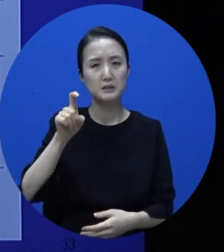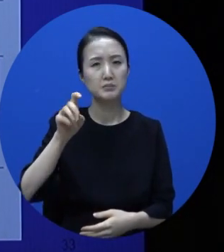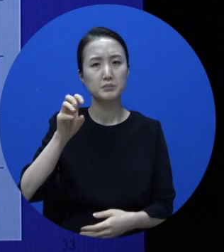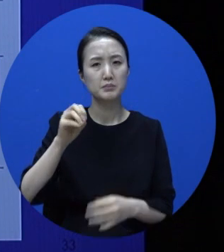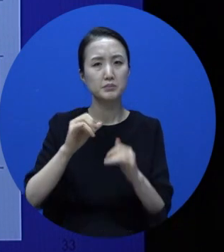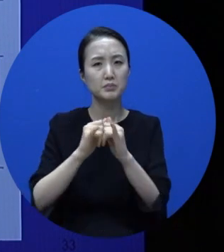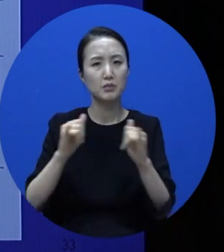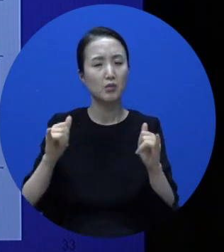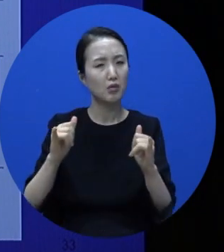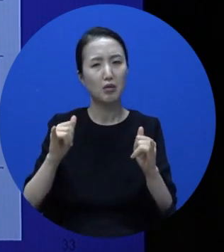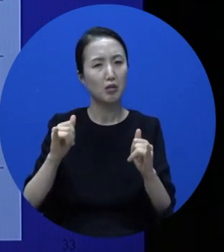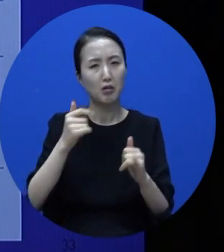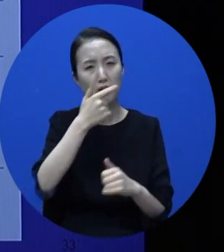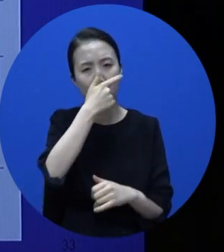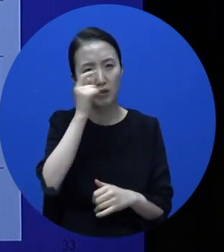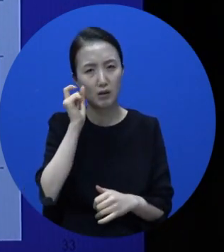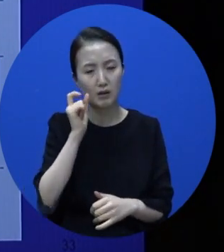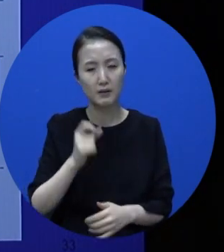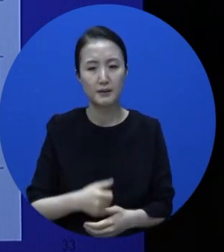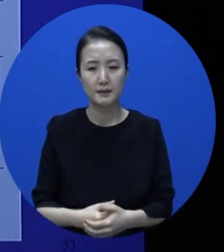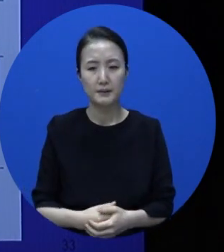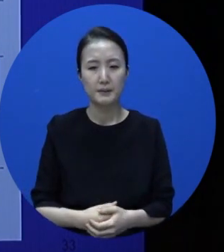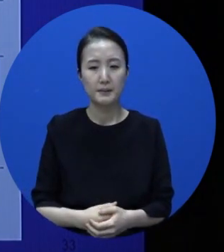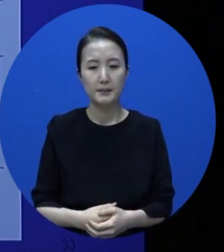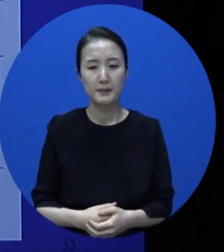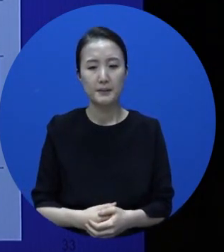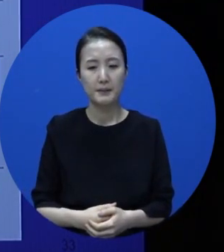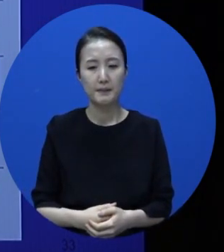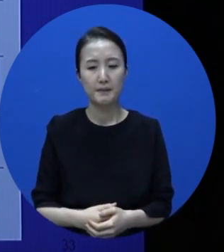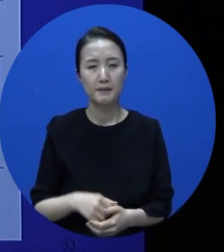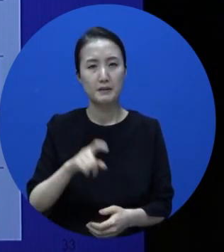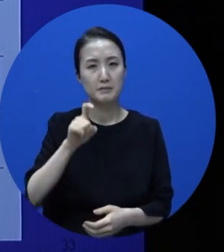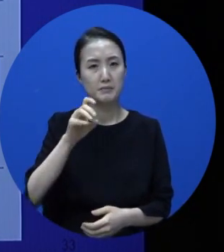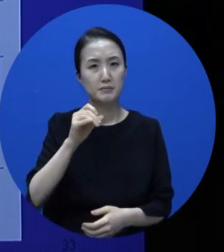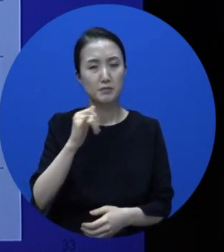증감 보기 2018년에 10만명이 안됩니다